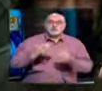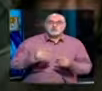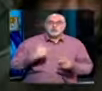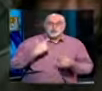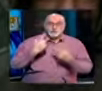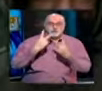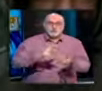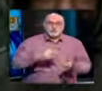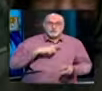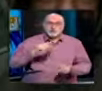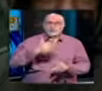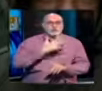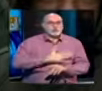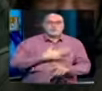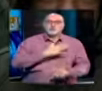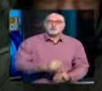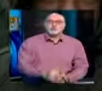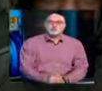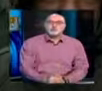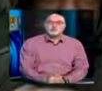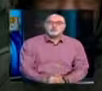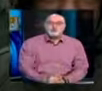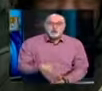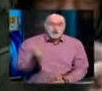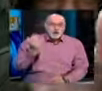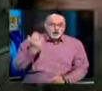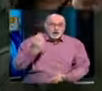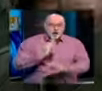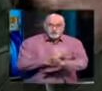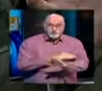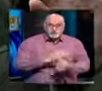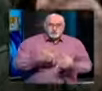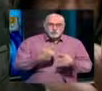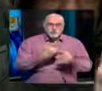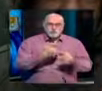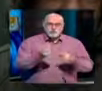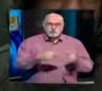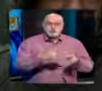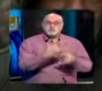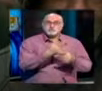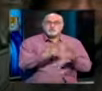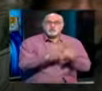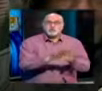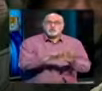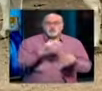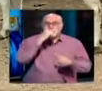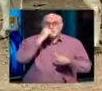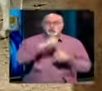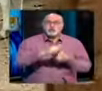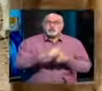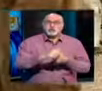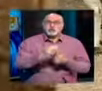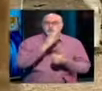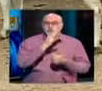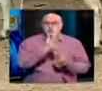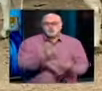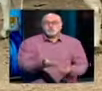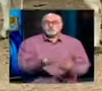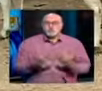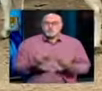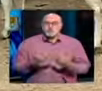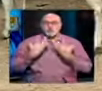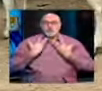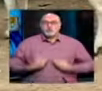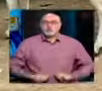شاء الله. كان السوق مبلع، كانت الجزائر قدام وكان يصرف عليها، باطل يصرف عليها، والمصروف هذاك اللي صرفوه ما يردوش محال. بمناسبة